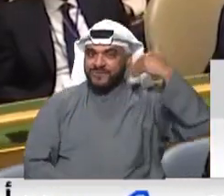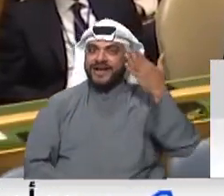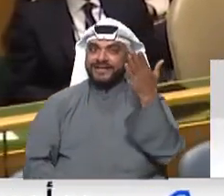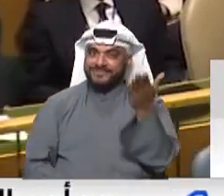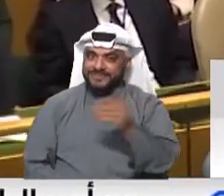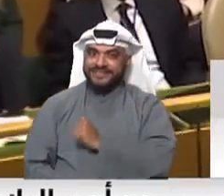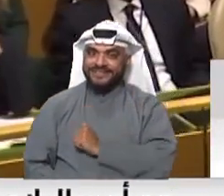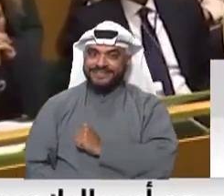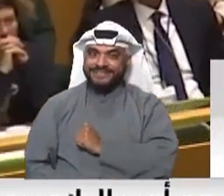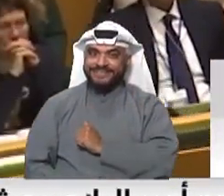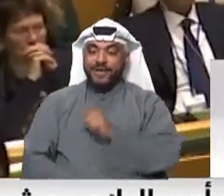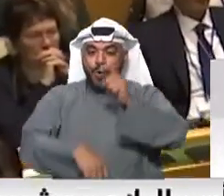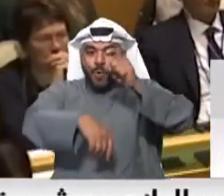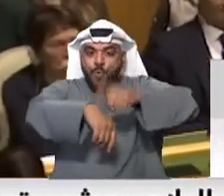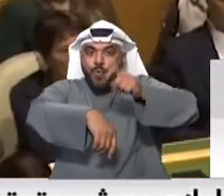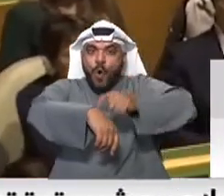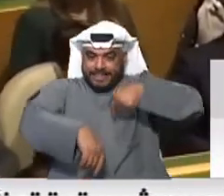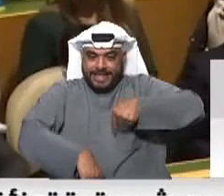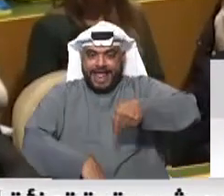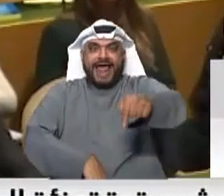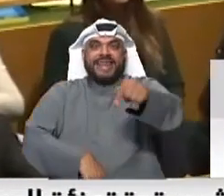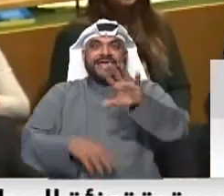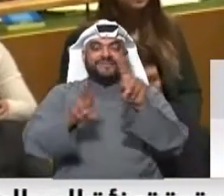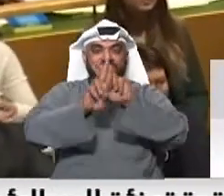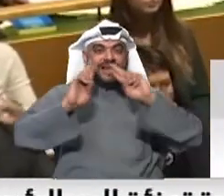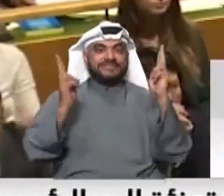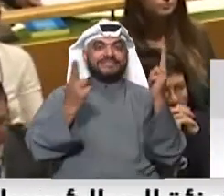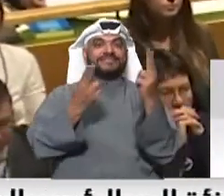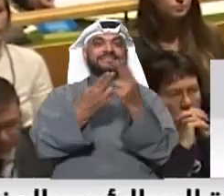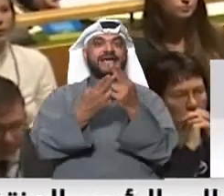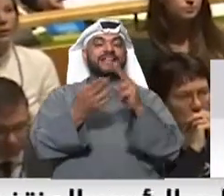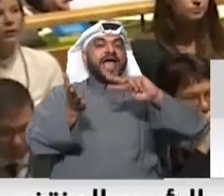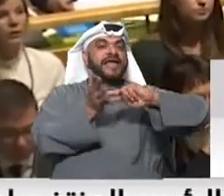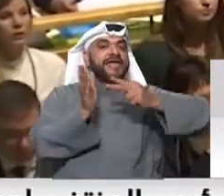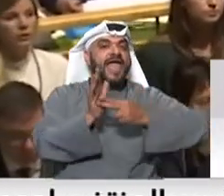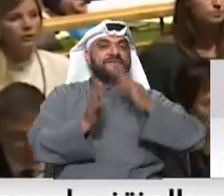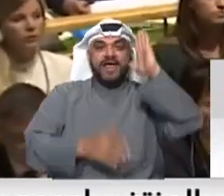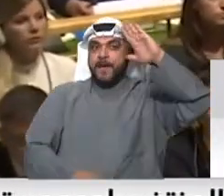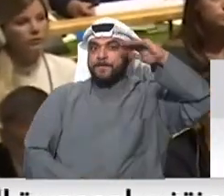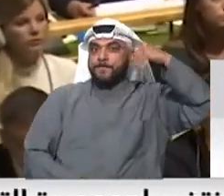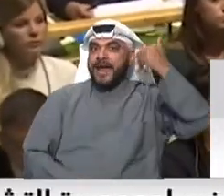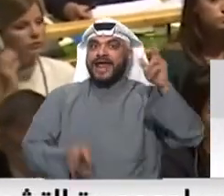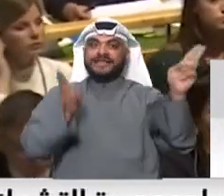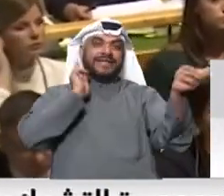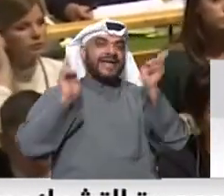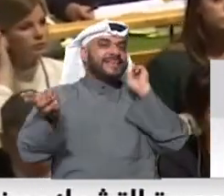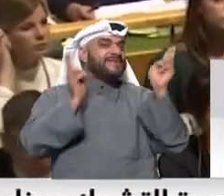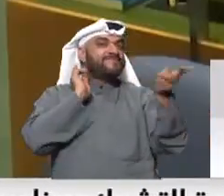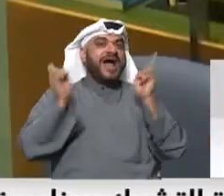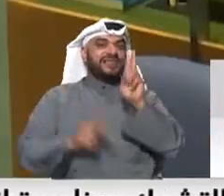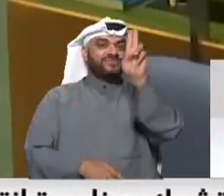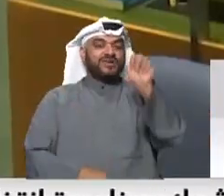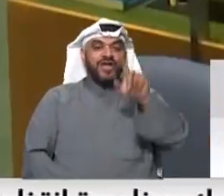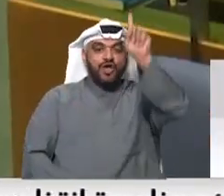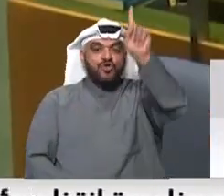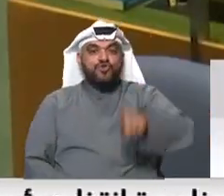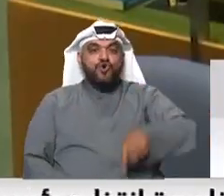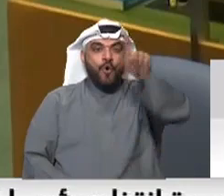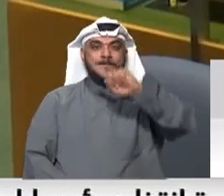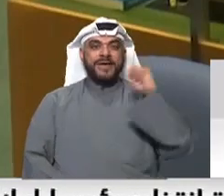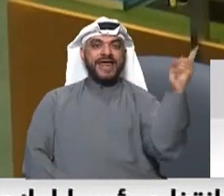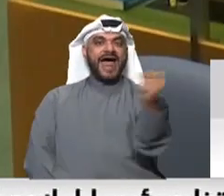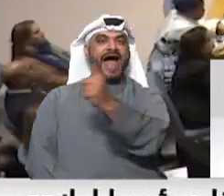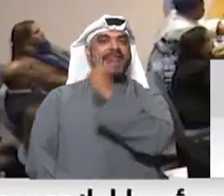وتتزامن اعمال الدوره السابعه 67 للجنه وضع المراه مع احتفالات الامم المتحده باليوم العالم للمراه